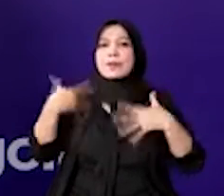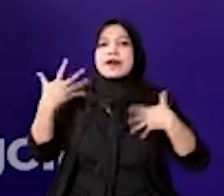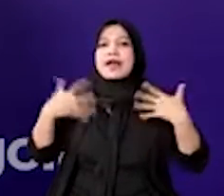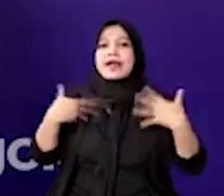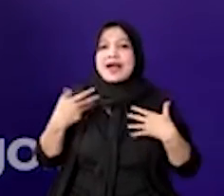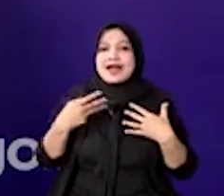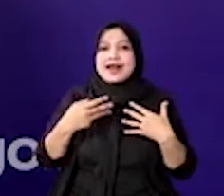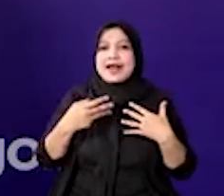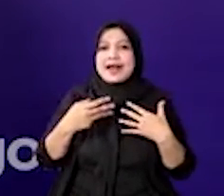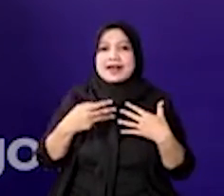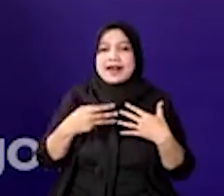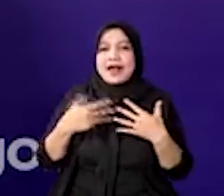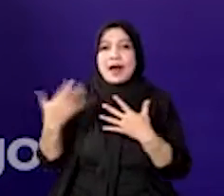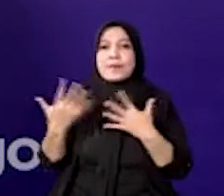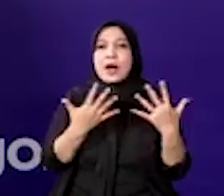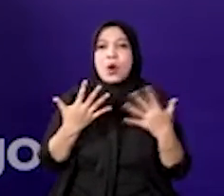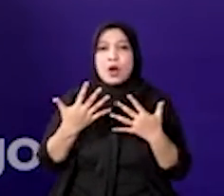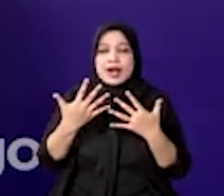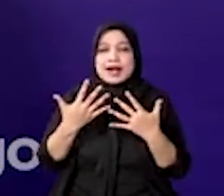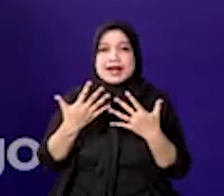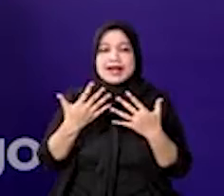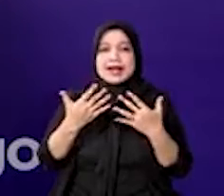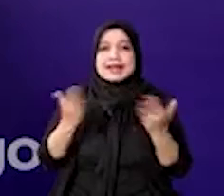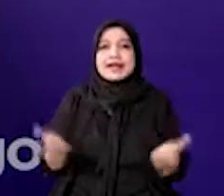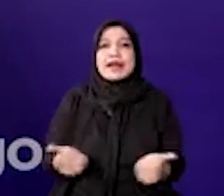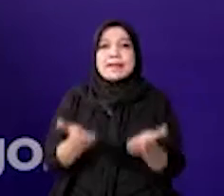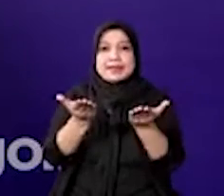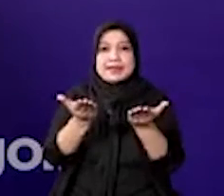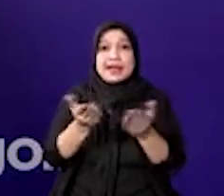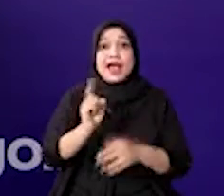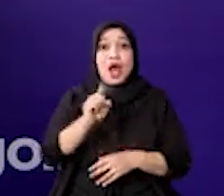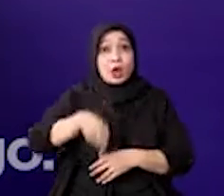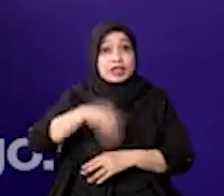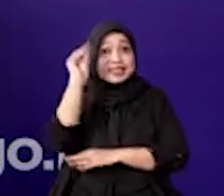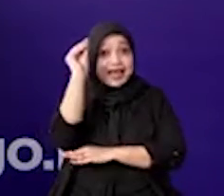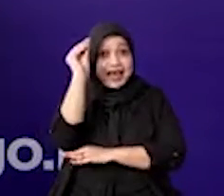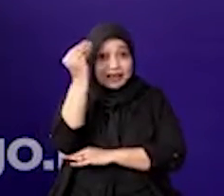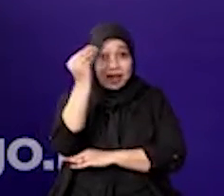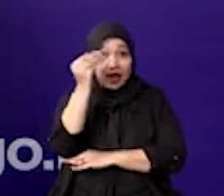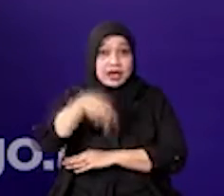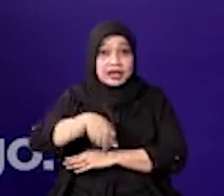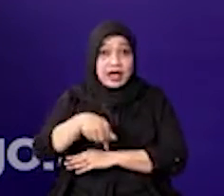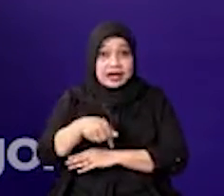di Jakarta kalau Maulid Nabi ini orang itu yang hadir ribuan jutaan